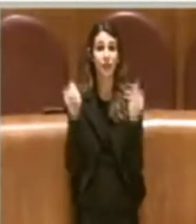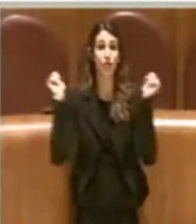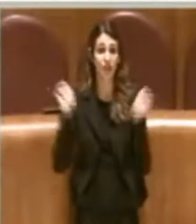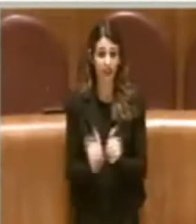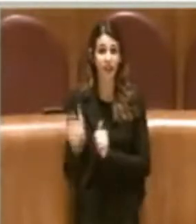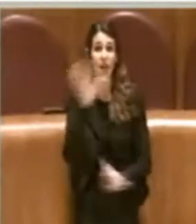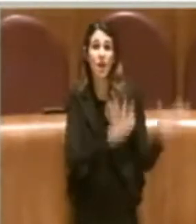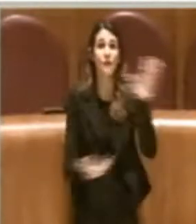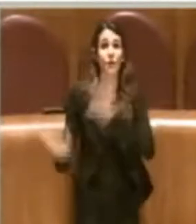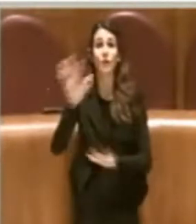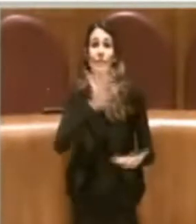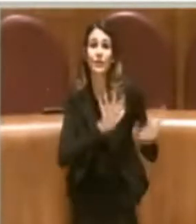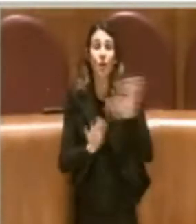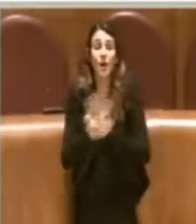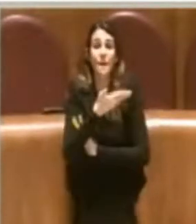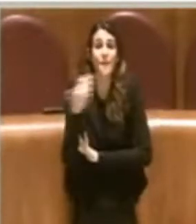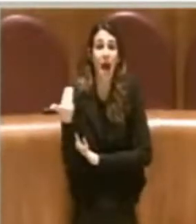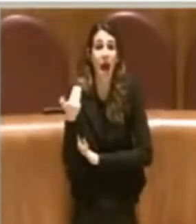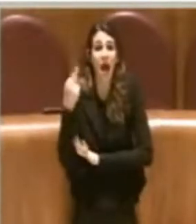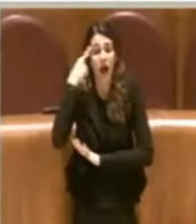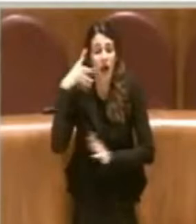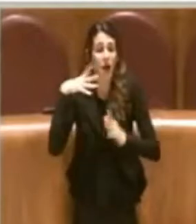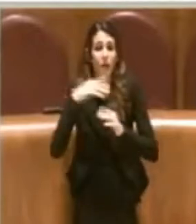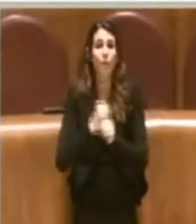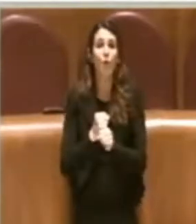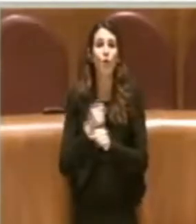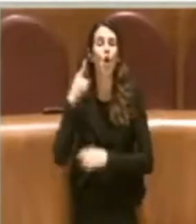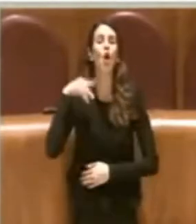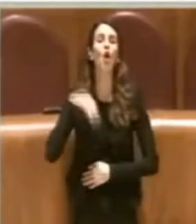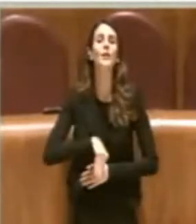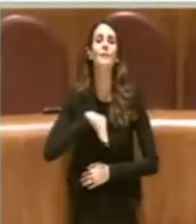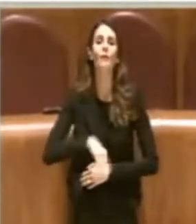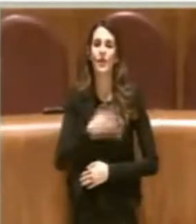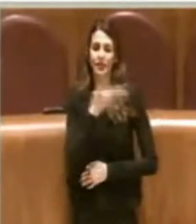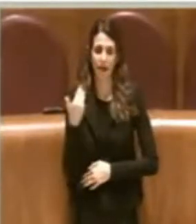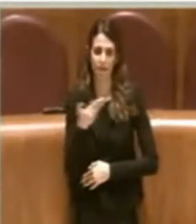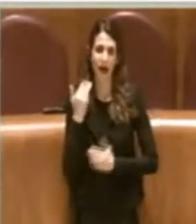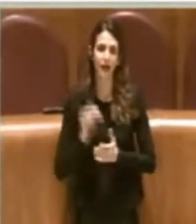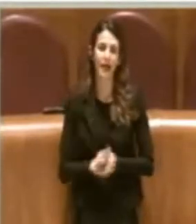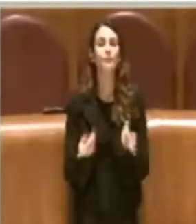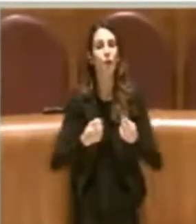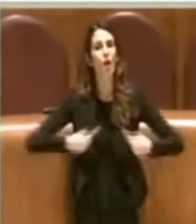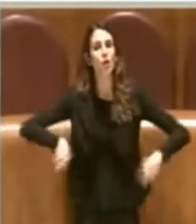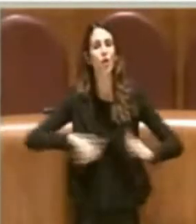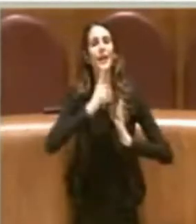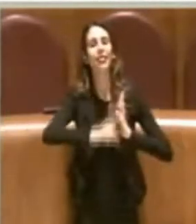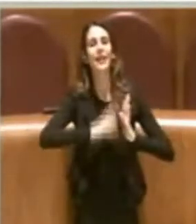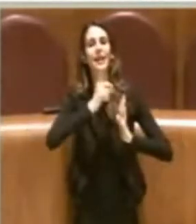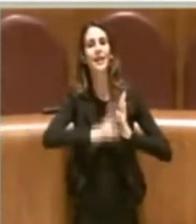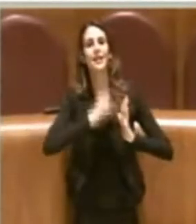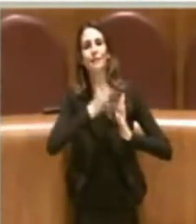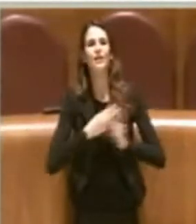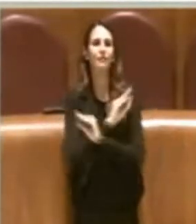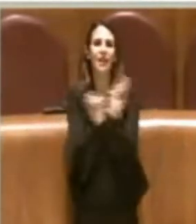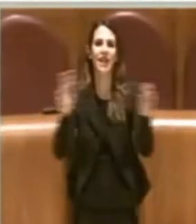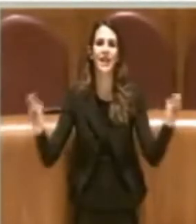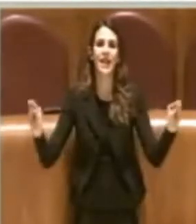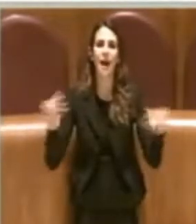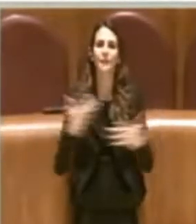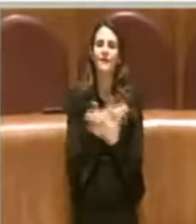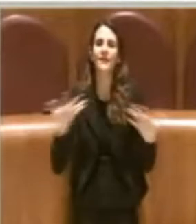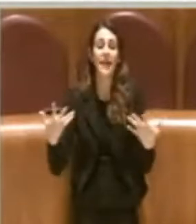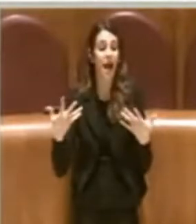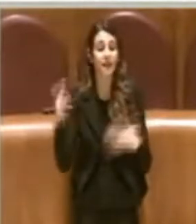sa, e non ha neanche la consapevolezza. Quindi noi con questa delibera chiediamo ampia diffusione di